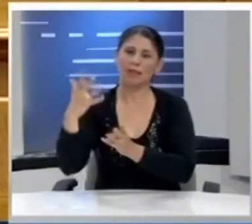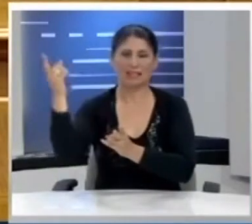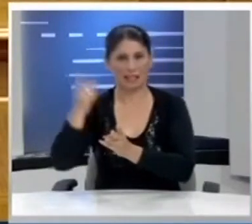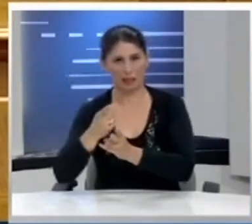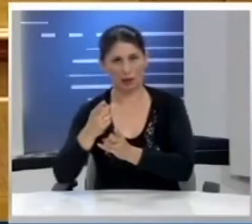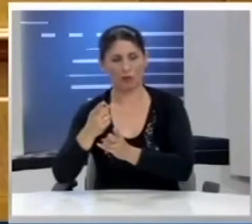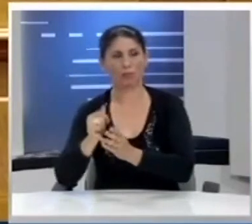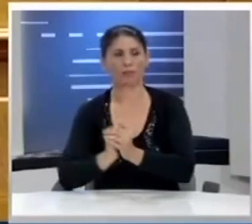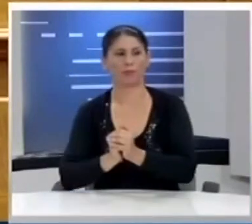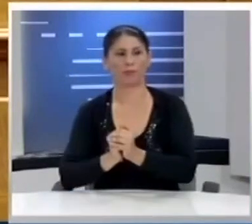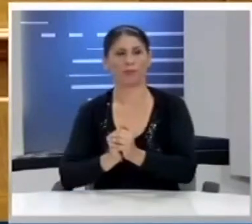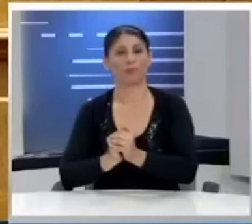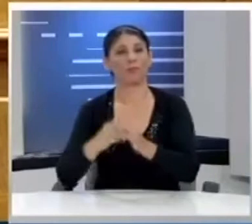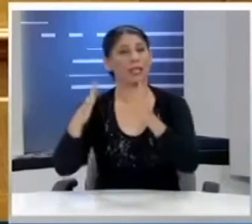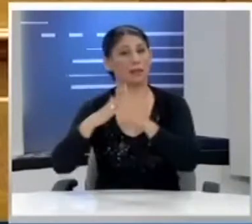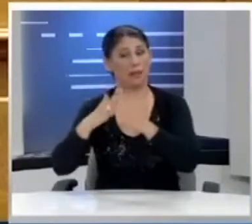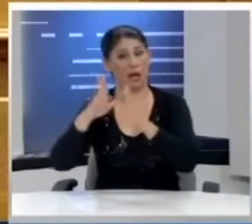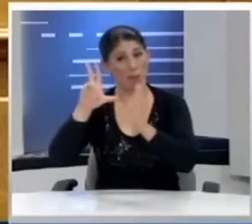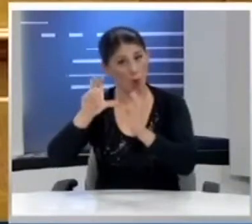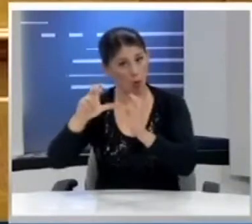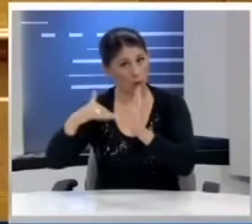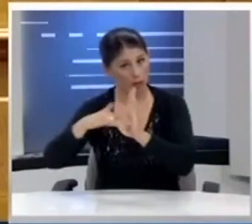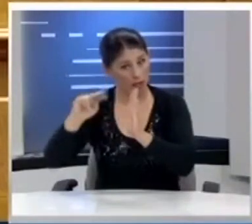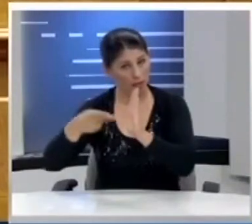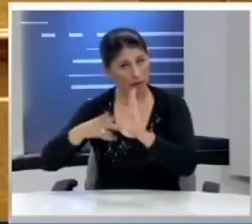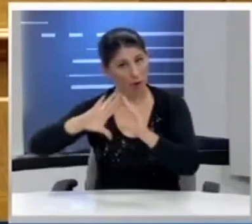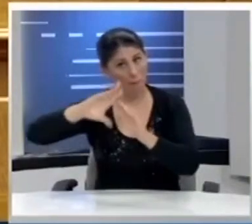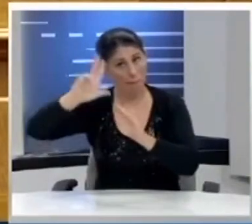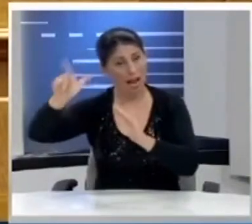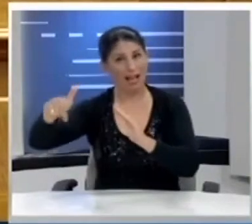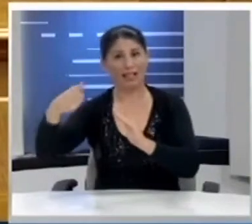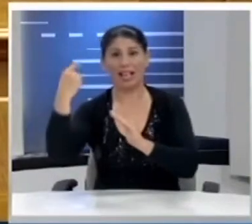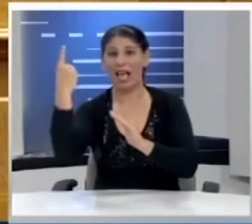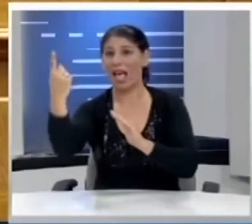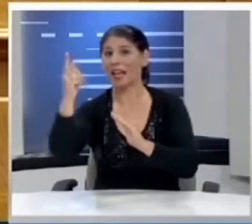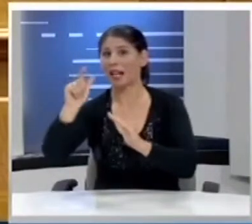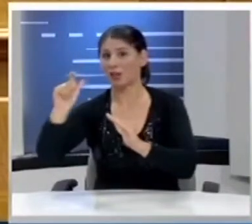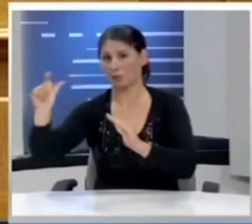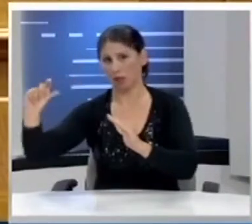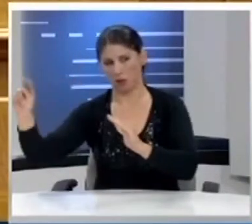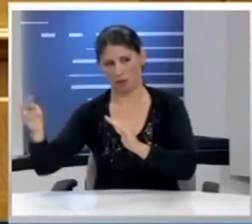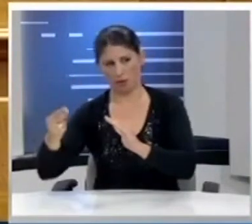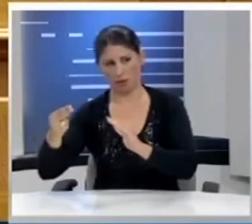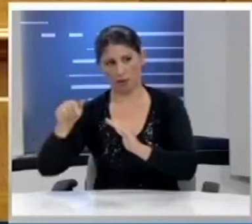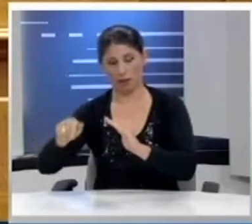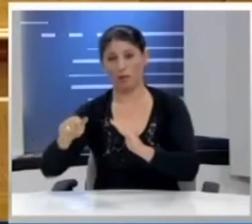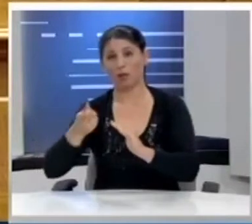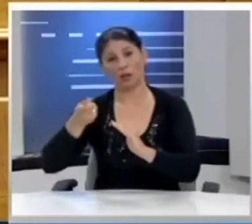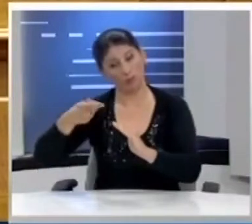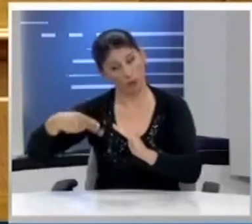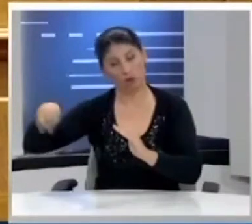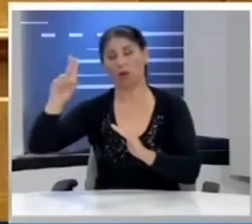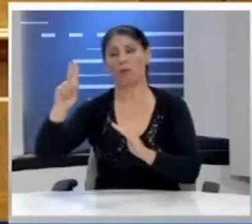25%. Και για ακίνητα αξίας από 80.000 ευρώ μέχρι 1 εκατομμύριο ευρώ, και αυτά τελικά είναι και τα